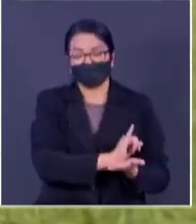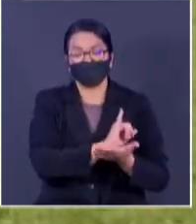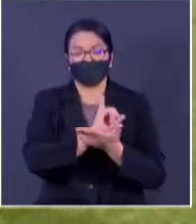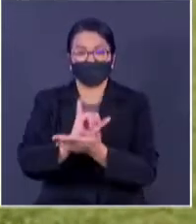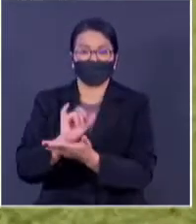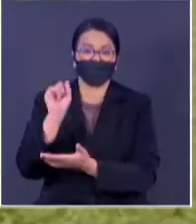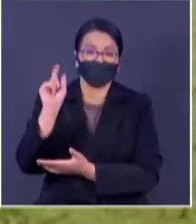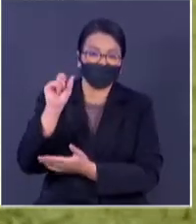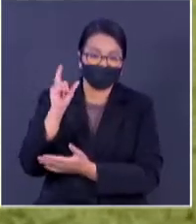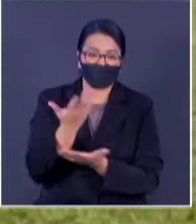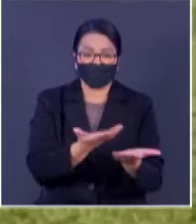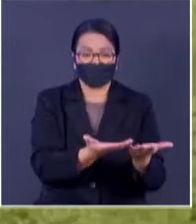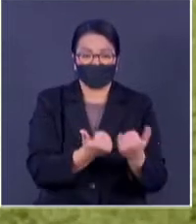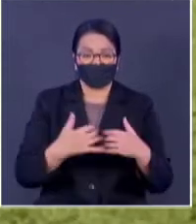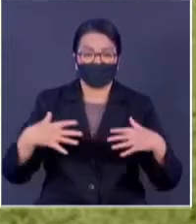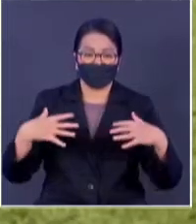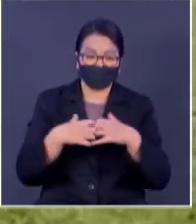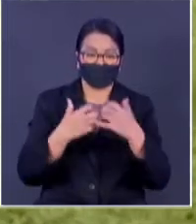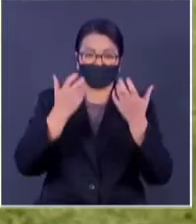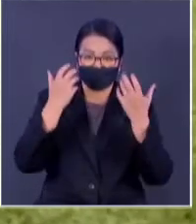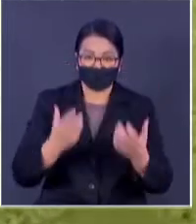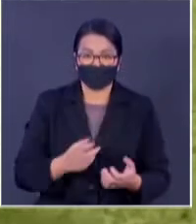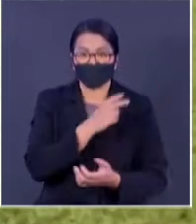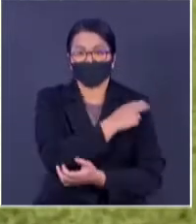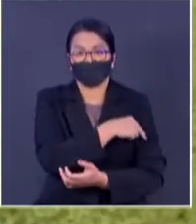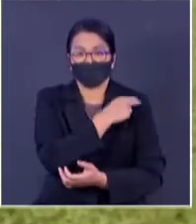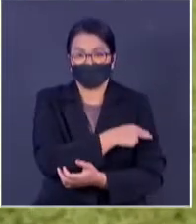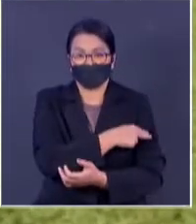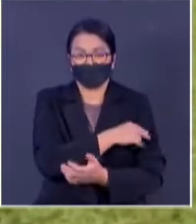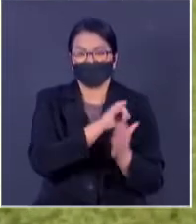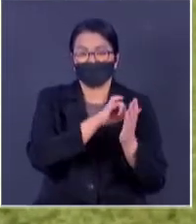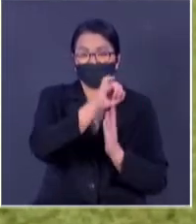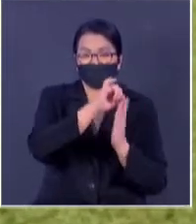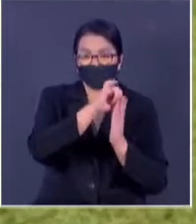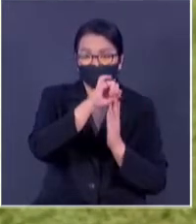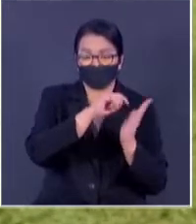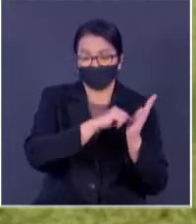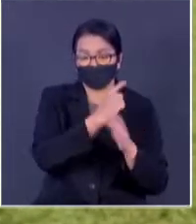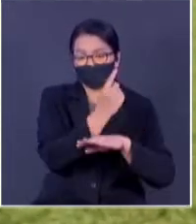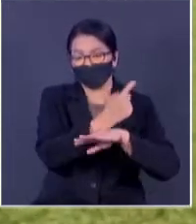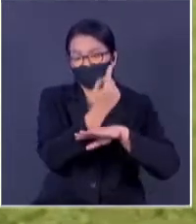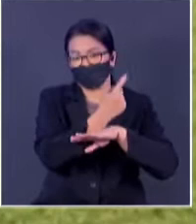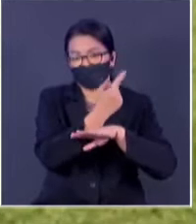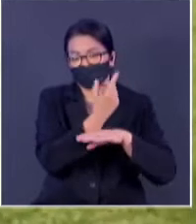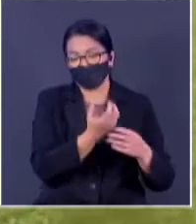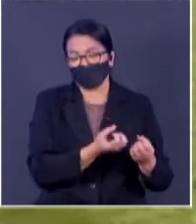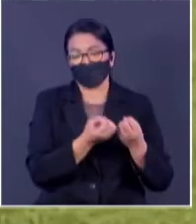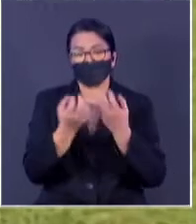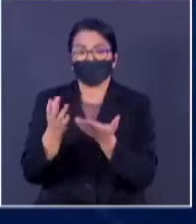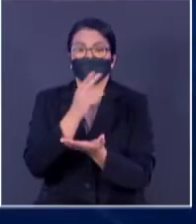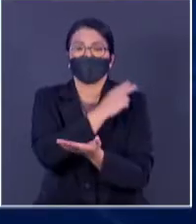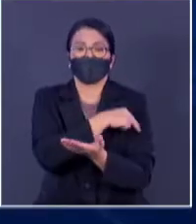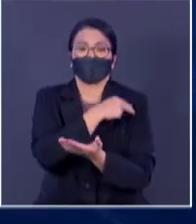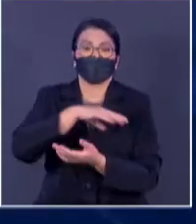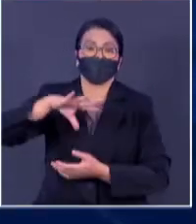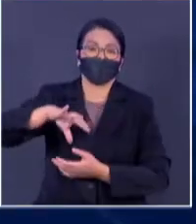กเฉินเพื่อรับผู้ป่วยประสบอุบัติเหตุสาหัสจากโรงพยาบาลเวียงแหงจังหวัดเชียงใหม่นำส่งทางอากาศไปยังโรงพยาบาลมหาราชจังหวั